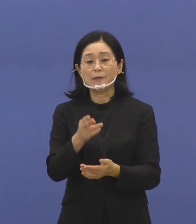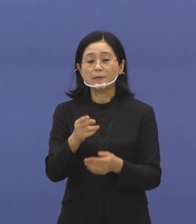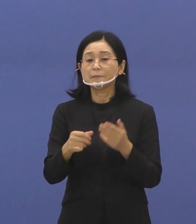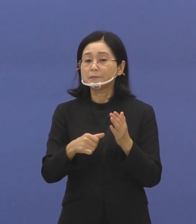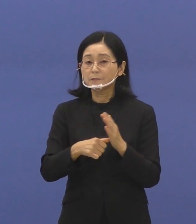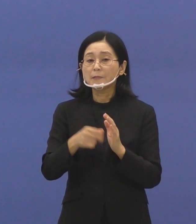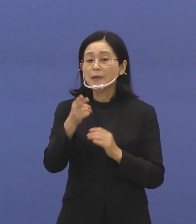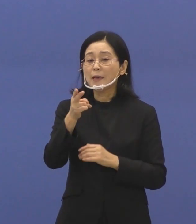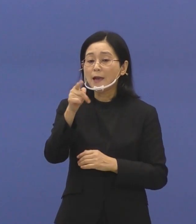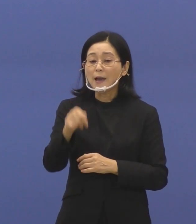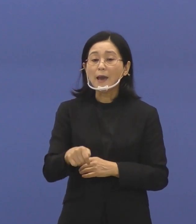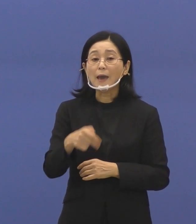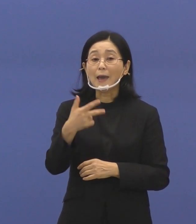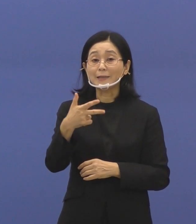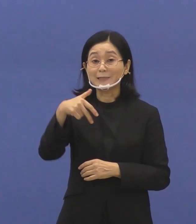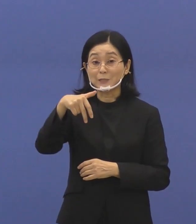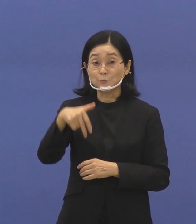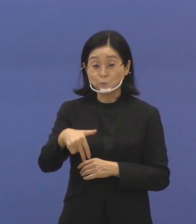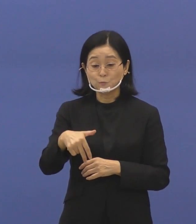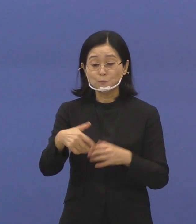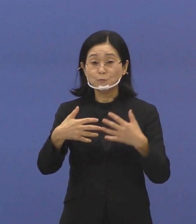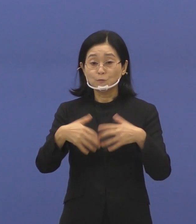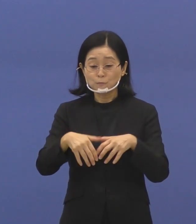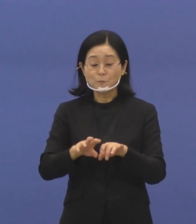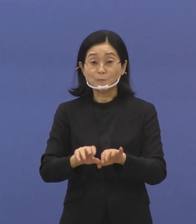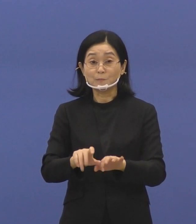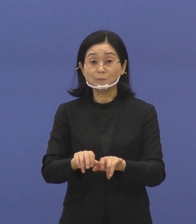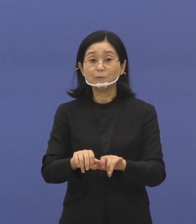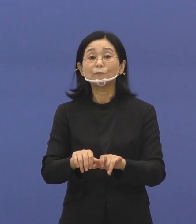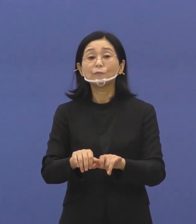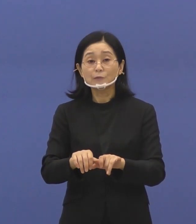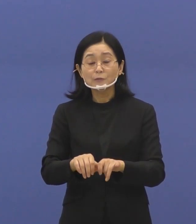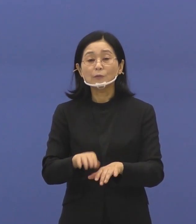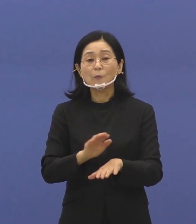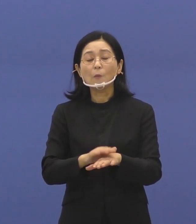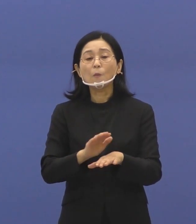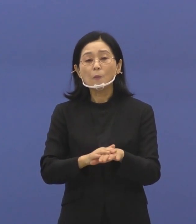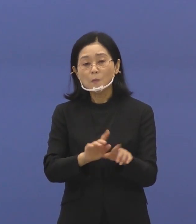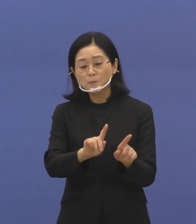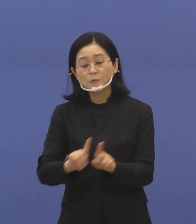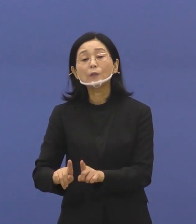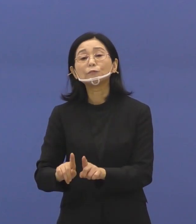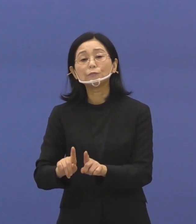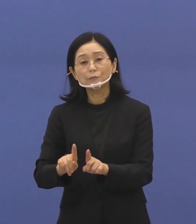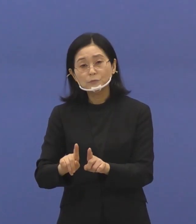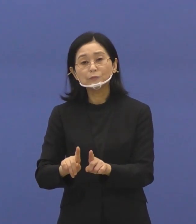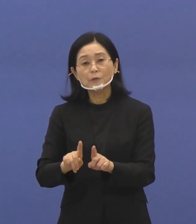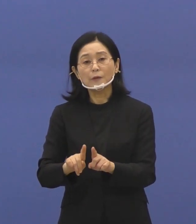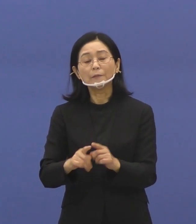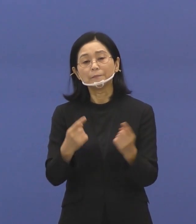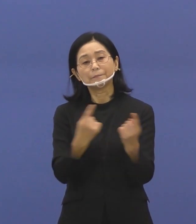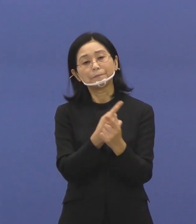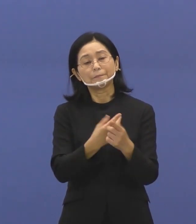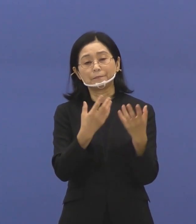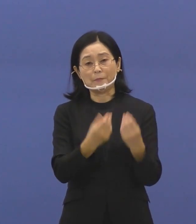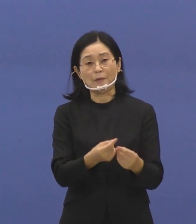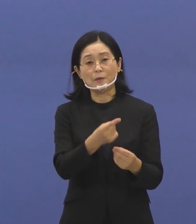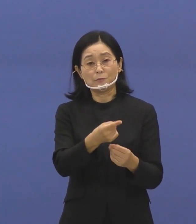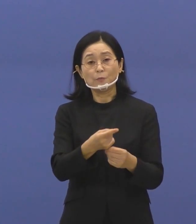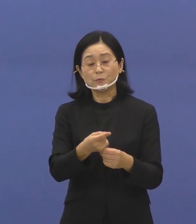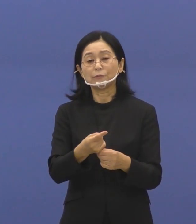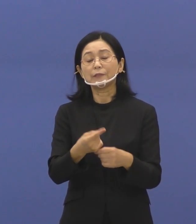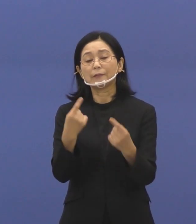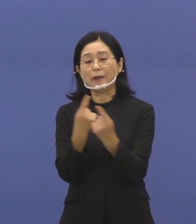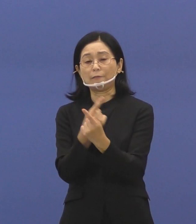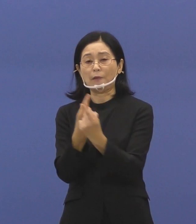ハーシスのこの入力内容を減らすということはちょっと前にやりましたので、そういうことをこうどんどんやっていくと、